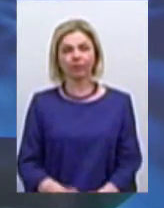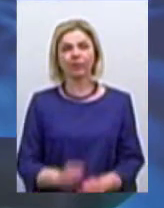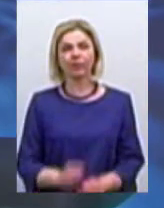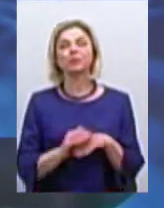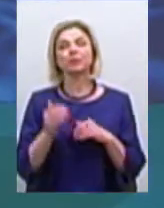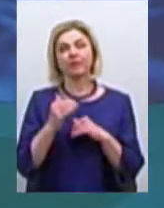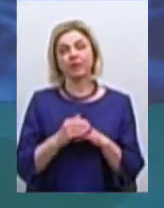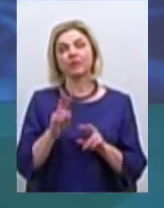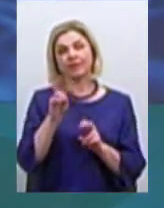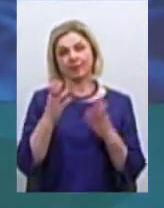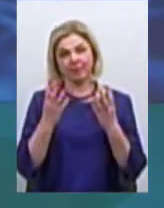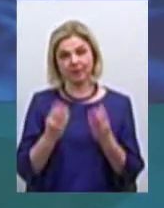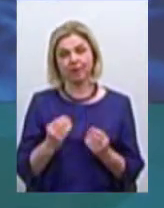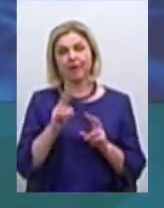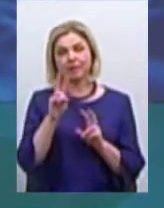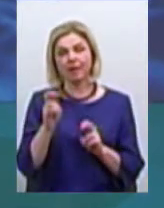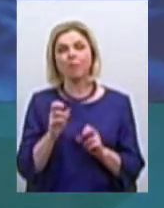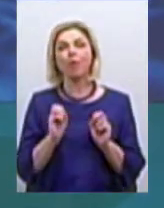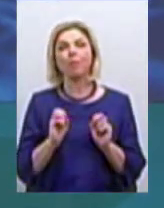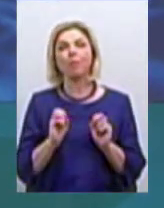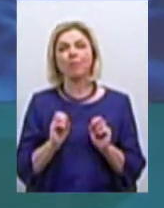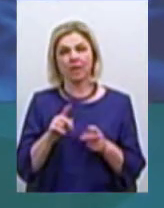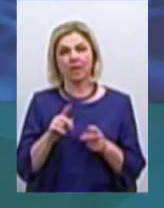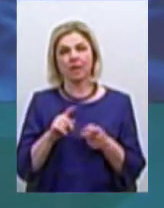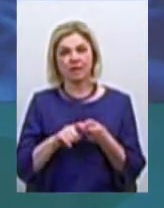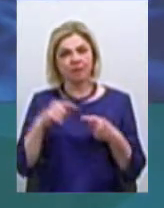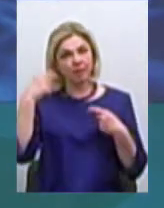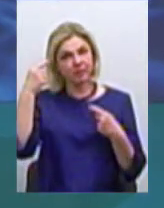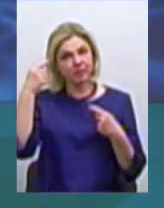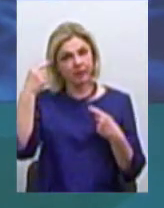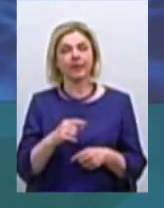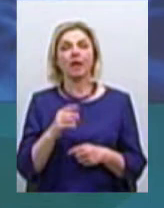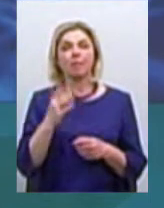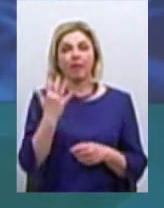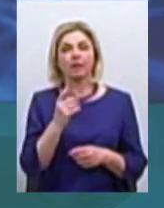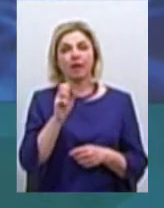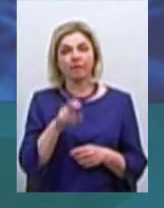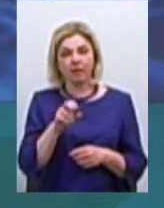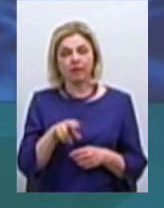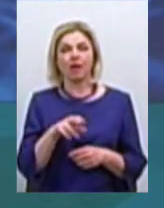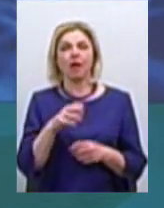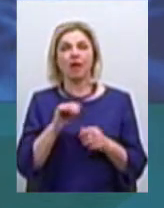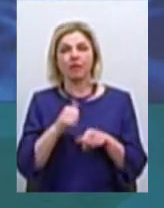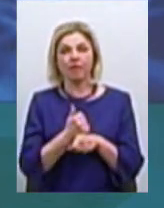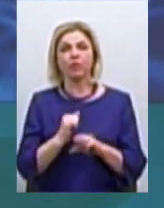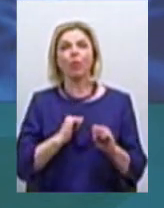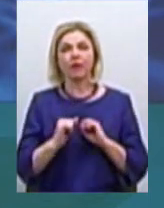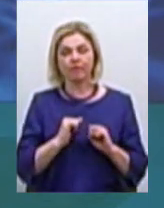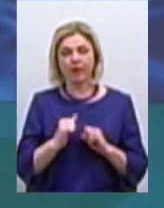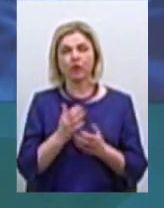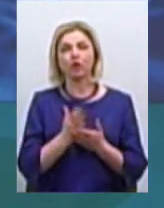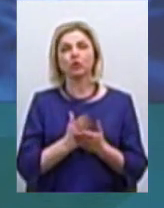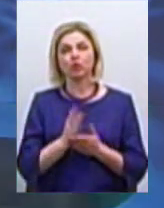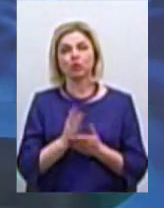Добрий вечір. Це тема дня, а тема нашого ефіру – небезпека сказу. 5 квітня Головне управління Держпродспоживслужби у